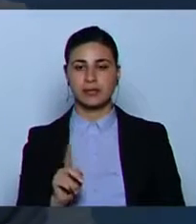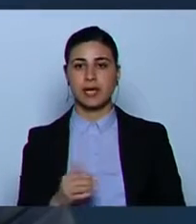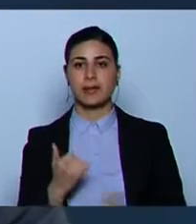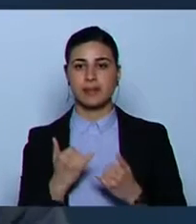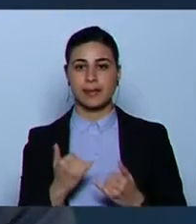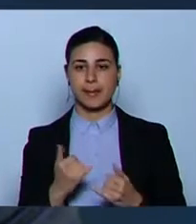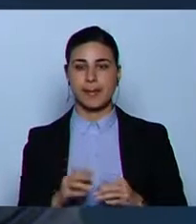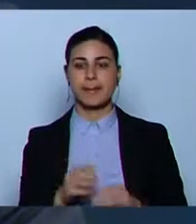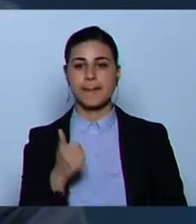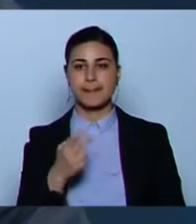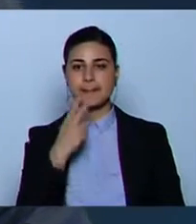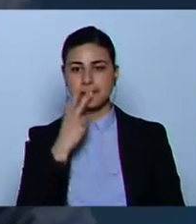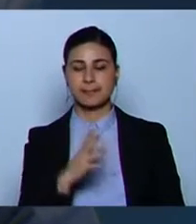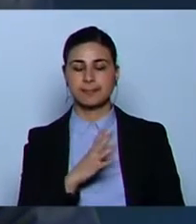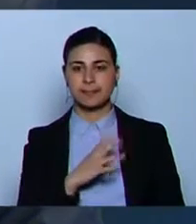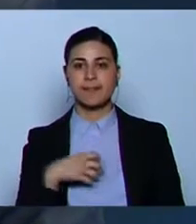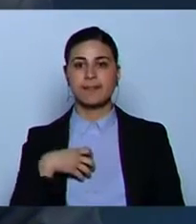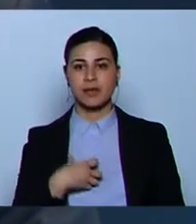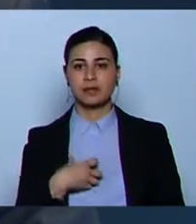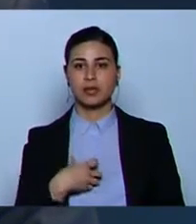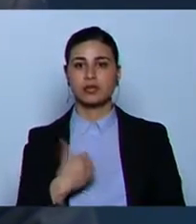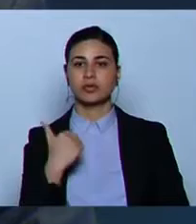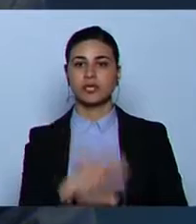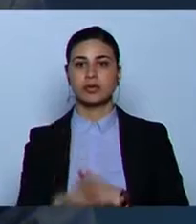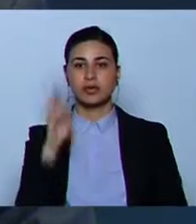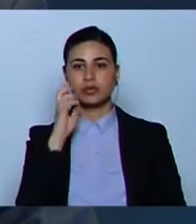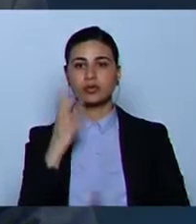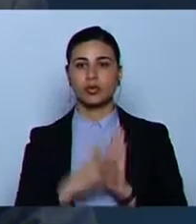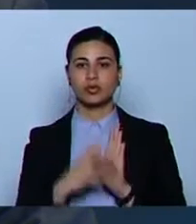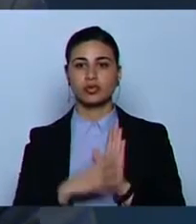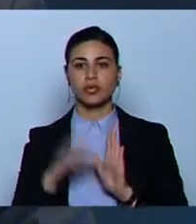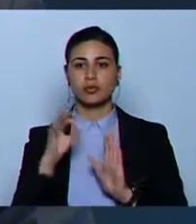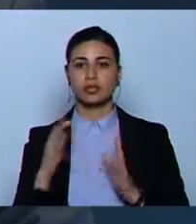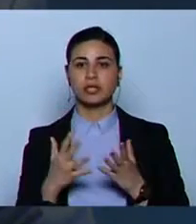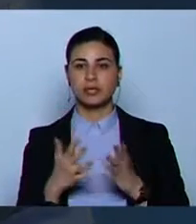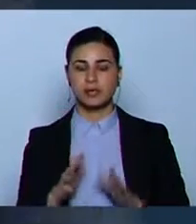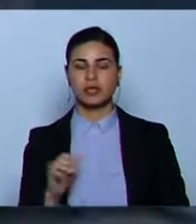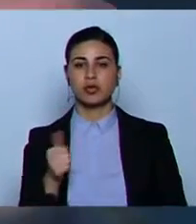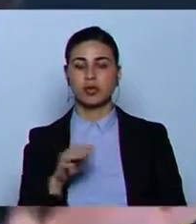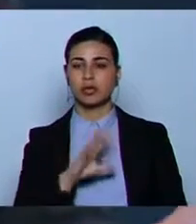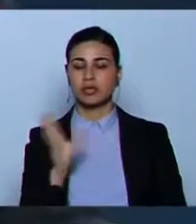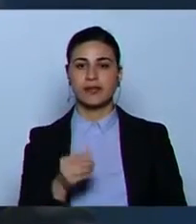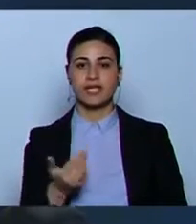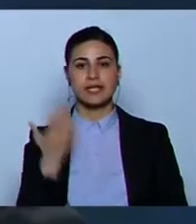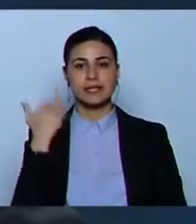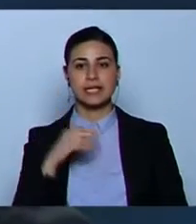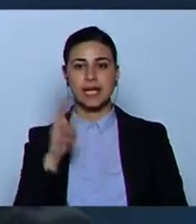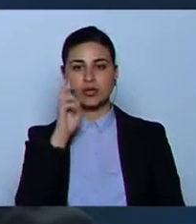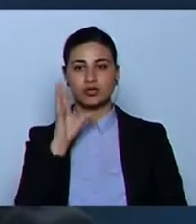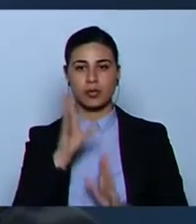დღეს კარგად დავინახეთ სამწუხაროდ ცენტრალური ხელისუფლების 90%-ზე მეტს, როგორც ყველა წინა